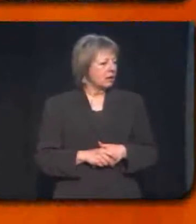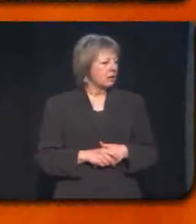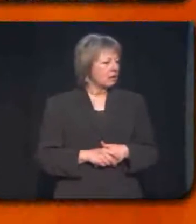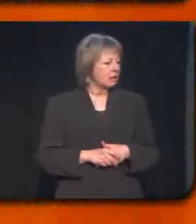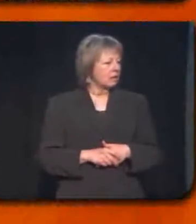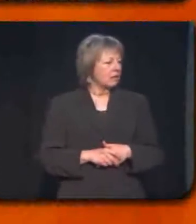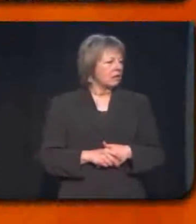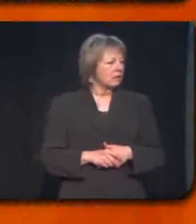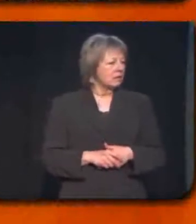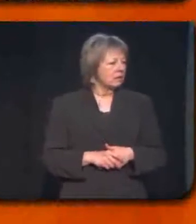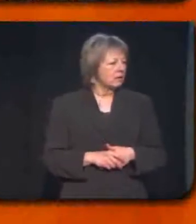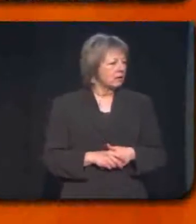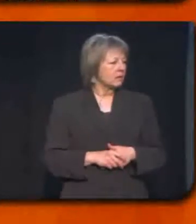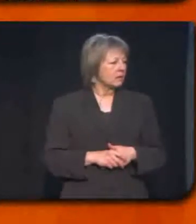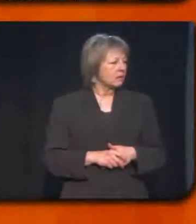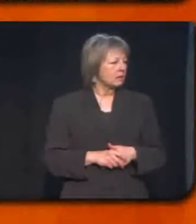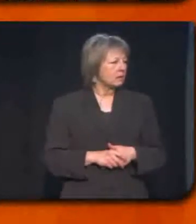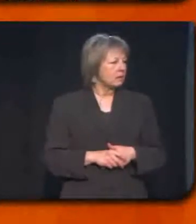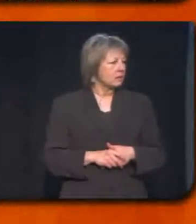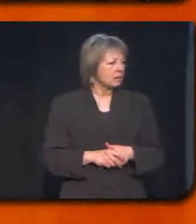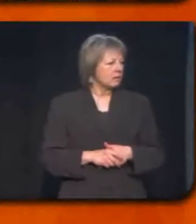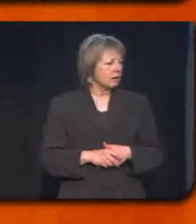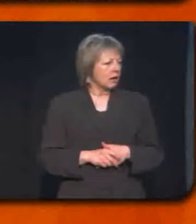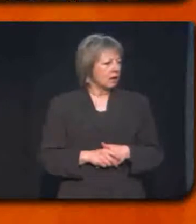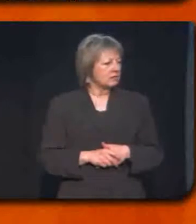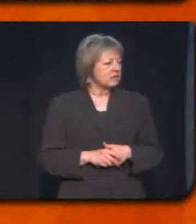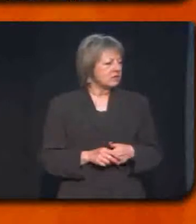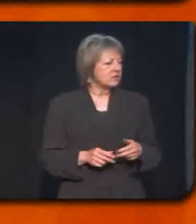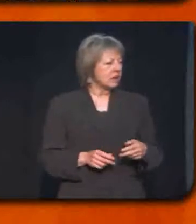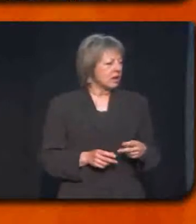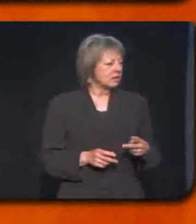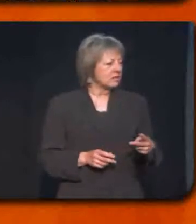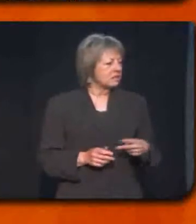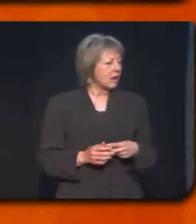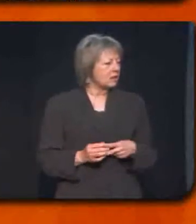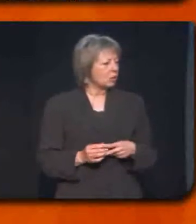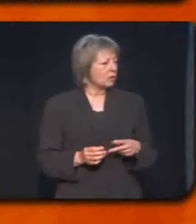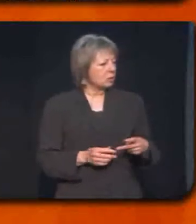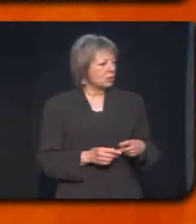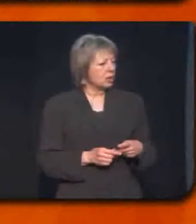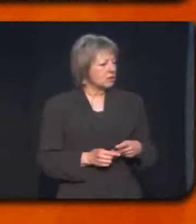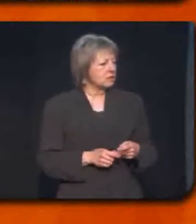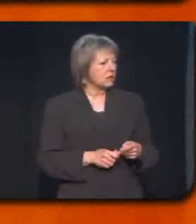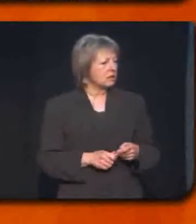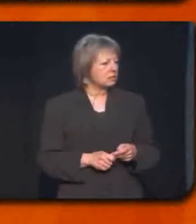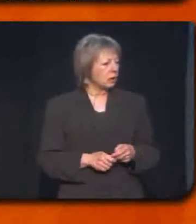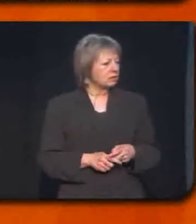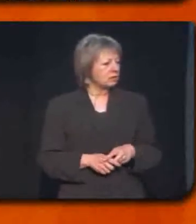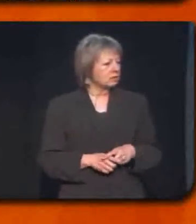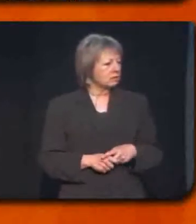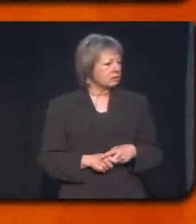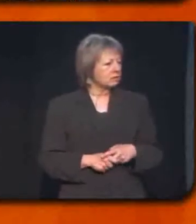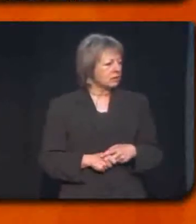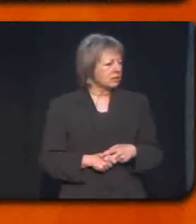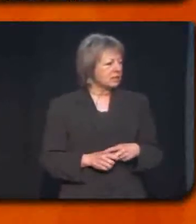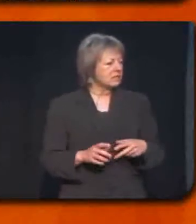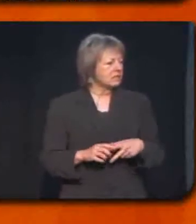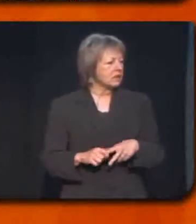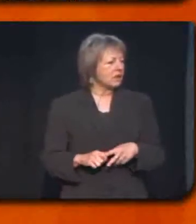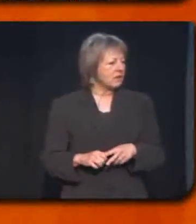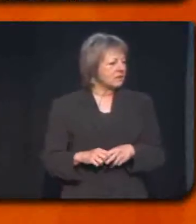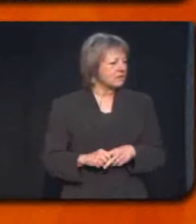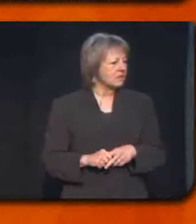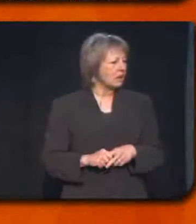eine kleine Erinnerung keine wander ohne startet ohne dass ich ihr sage bitte und damit eröffne ich diese